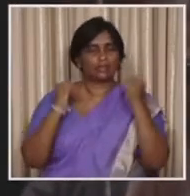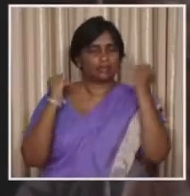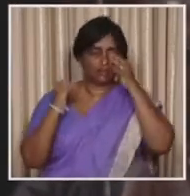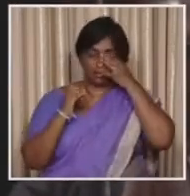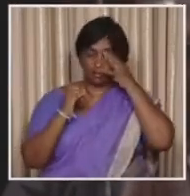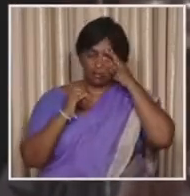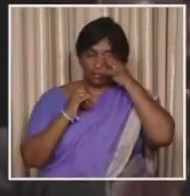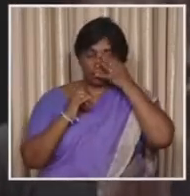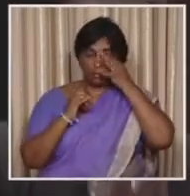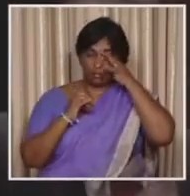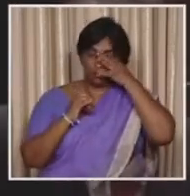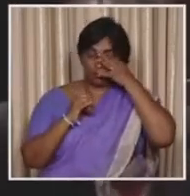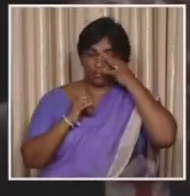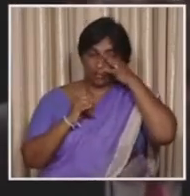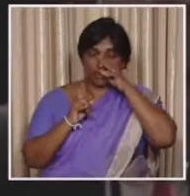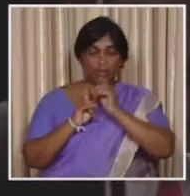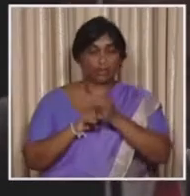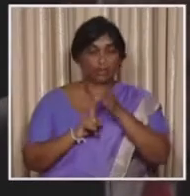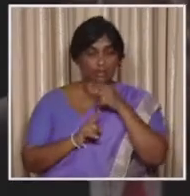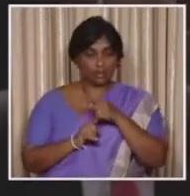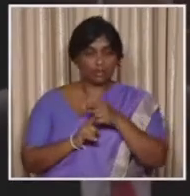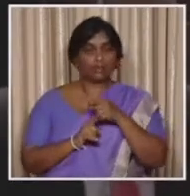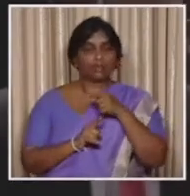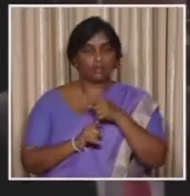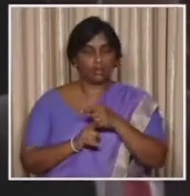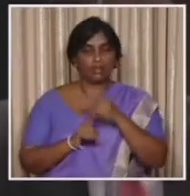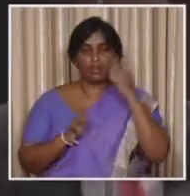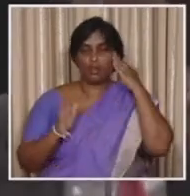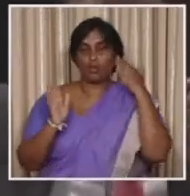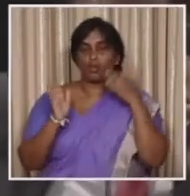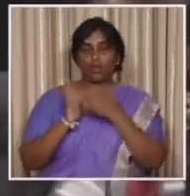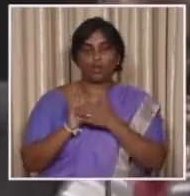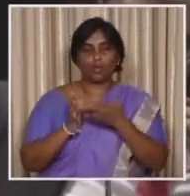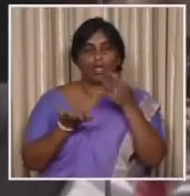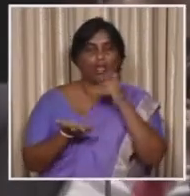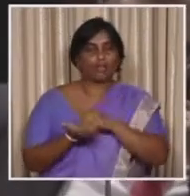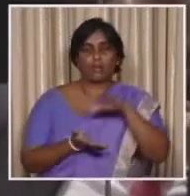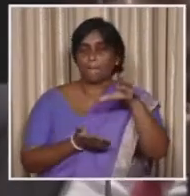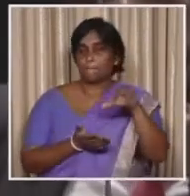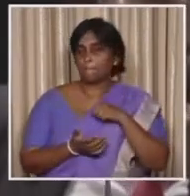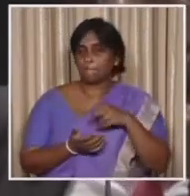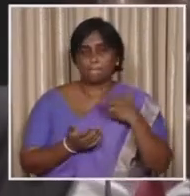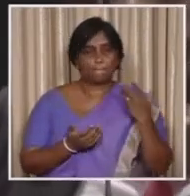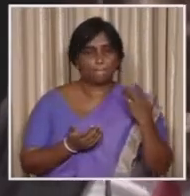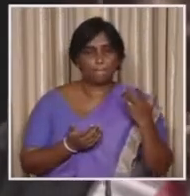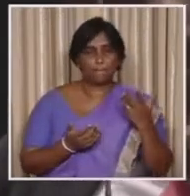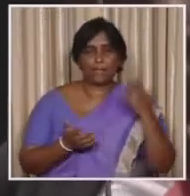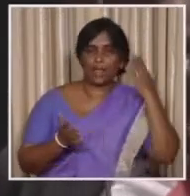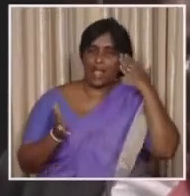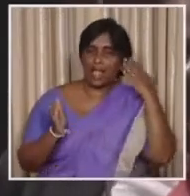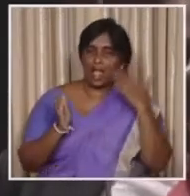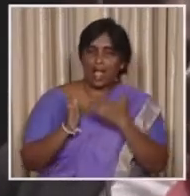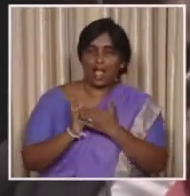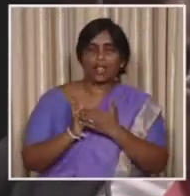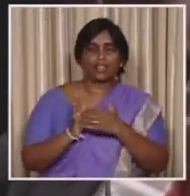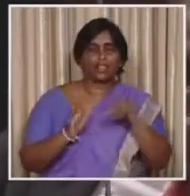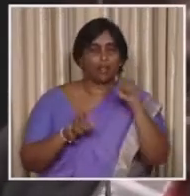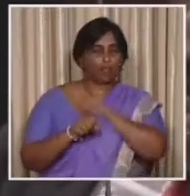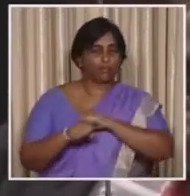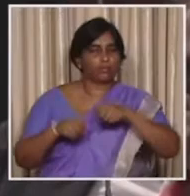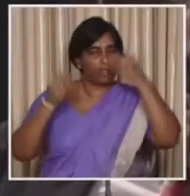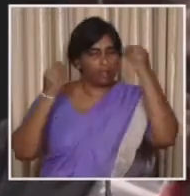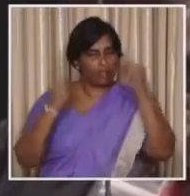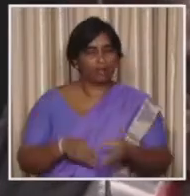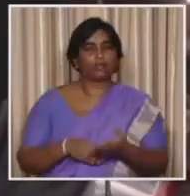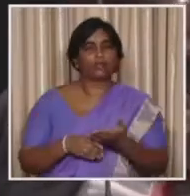ගහිලා මේ සභාපතිතුමනි මේ කොට්ටෝරේ දැන් ආයෙ පාවිච්චි කරන්න බෑ මේ ඇඳේ පොලුත් එක්ක ගැලවිලා වැටිලා